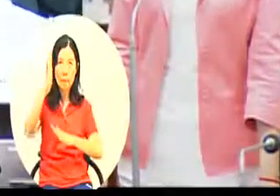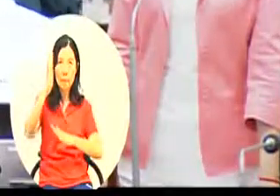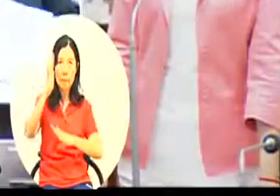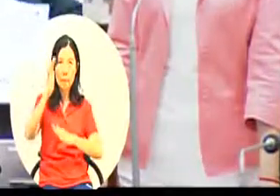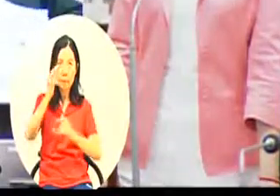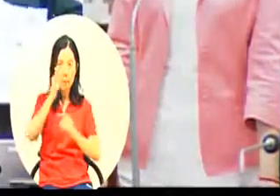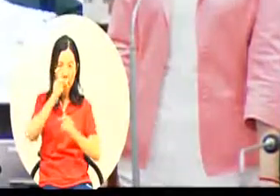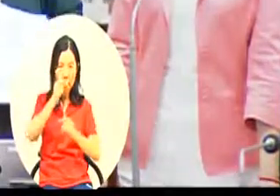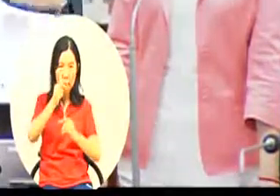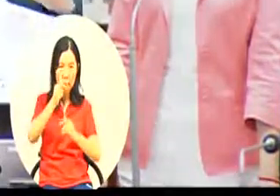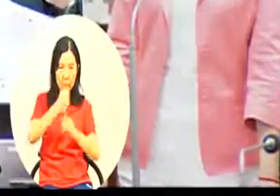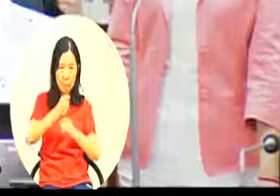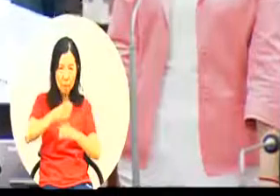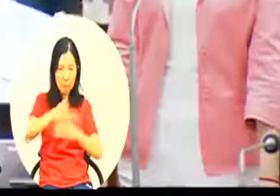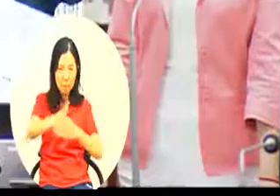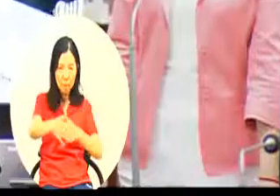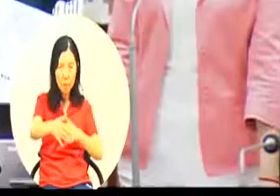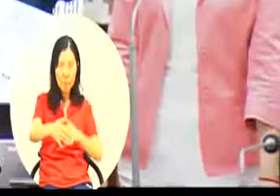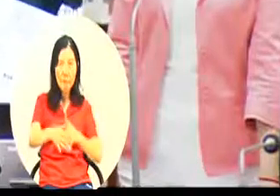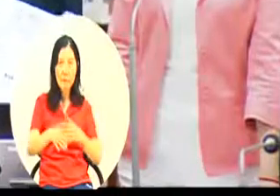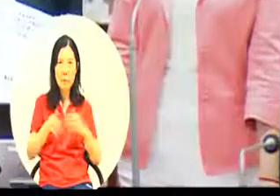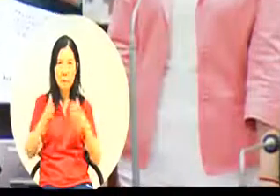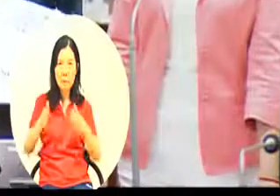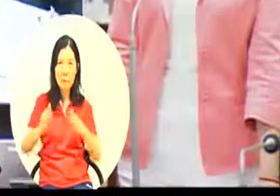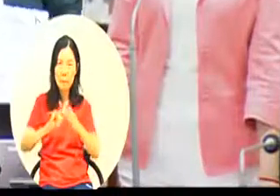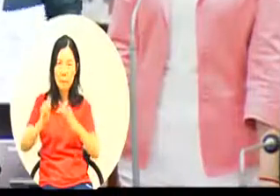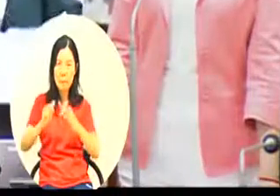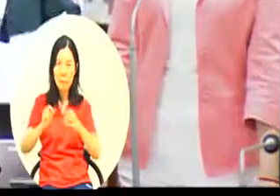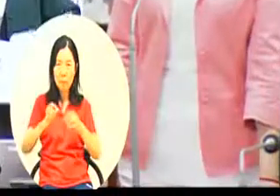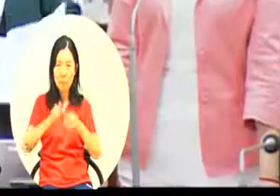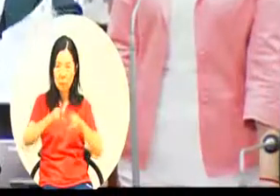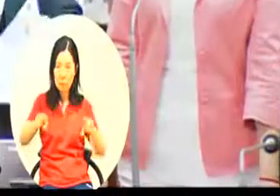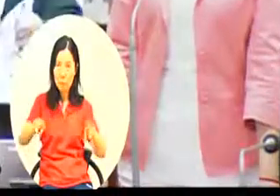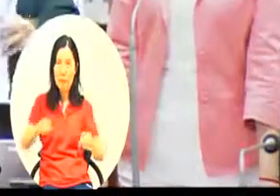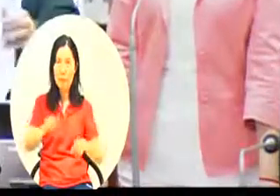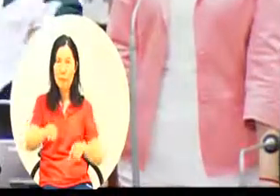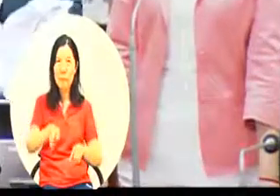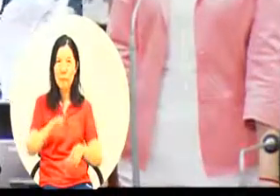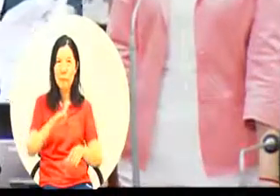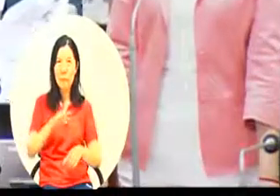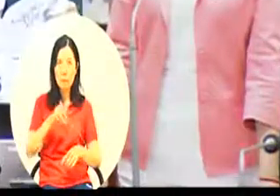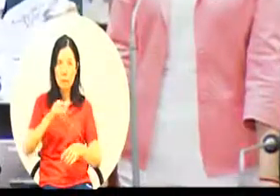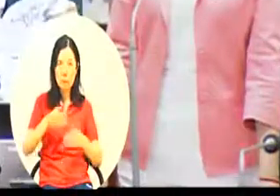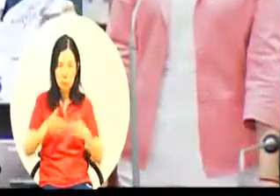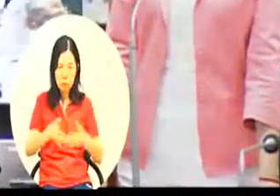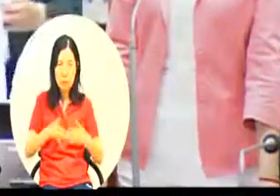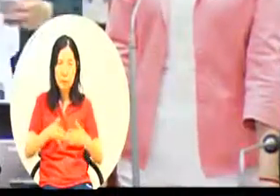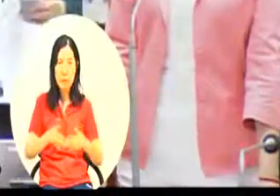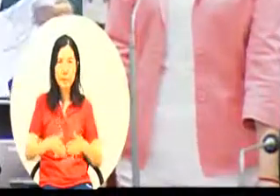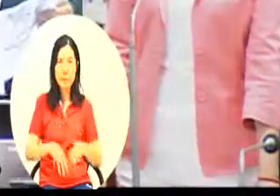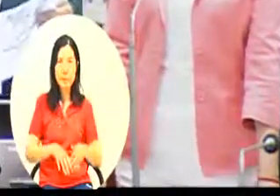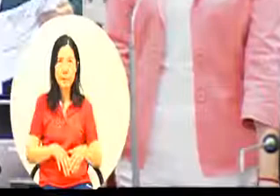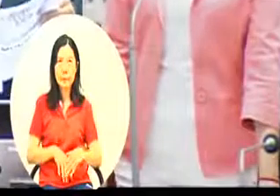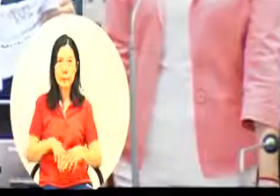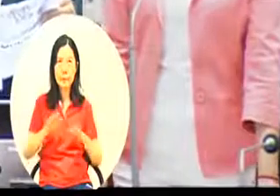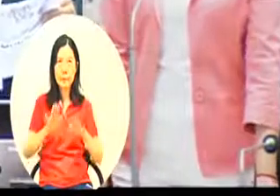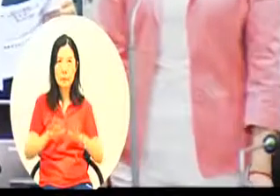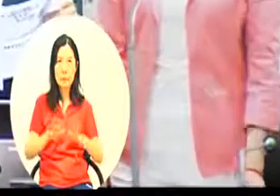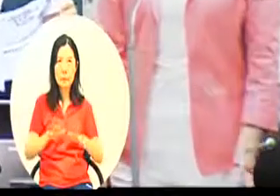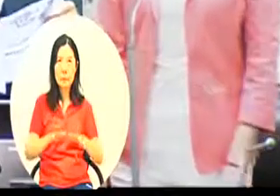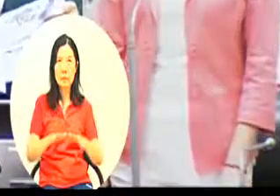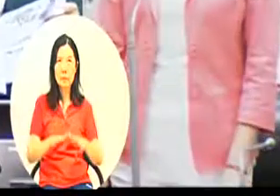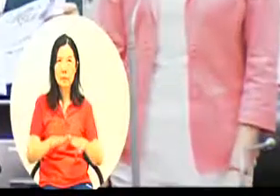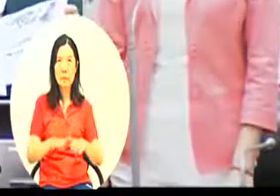准作业程序，对所有的人都是公平。我想这一点也是很重要。那我想今天对